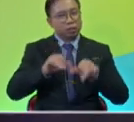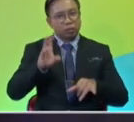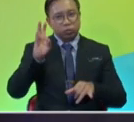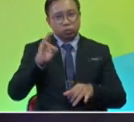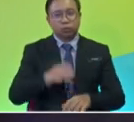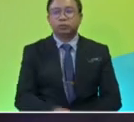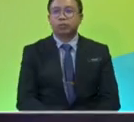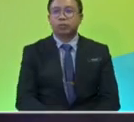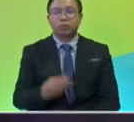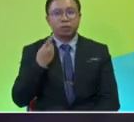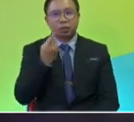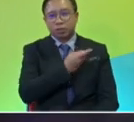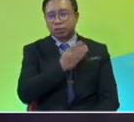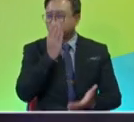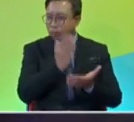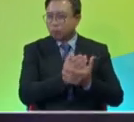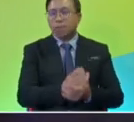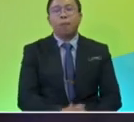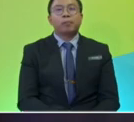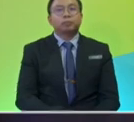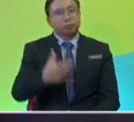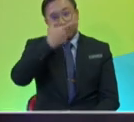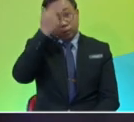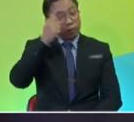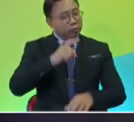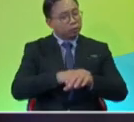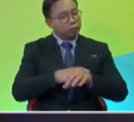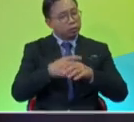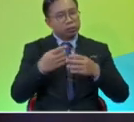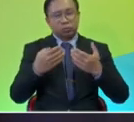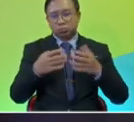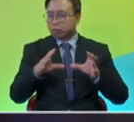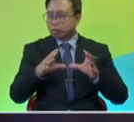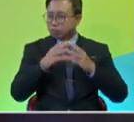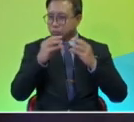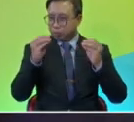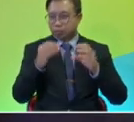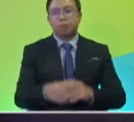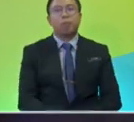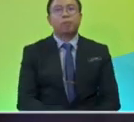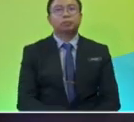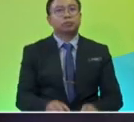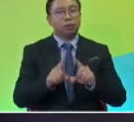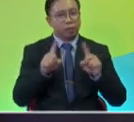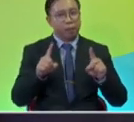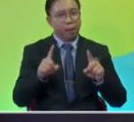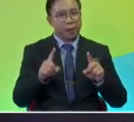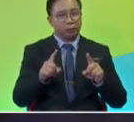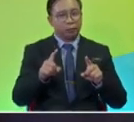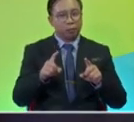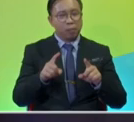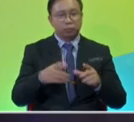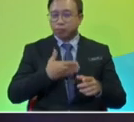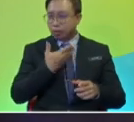Cikgu dah tinggal tujuh kita stop kat situlah Cikgu ya sebab masa macam biasa mencemburui kita tapi if ni seronok sangat